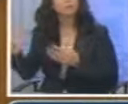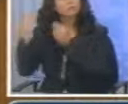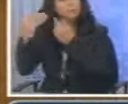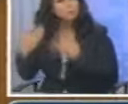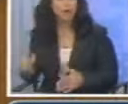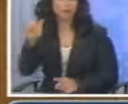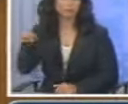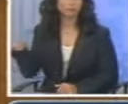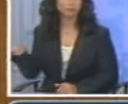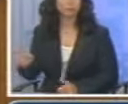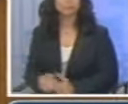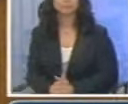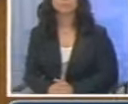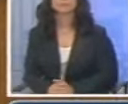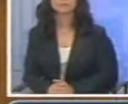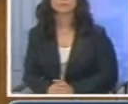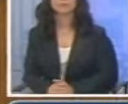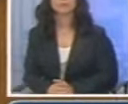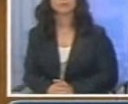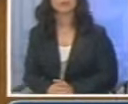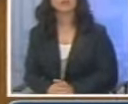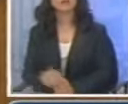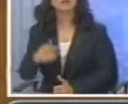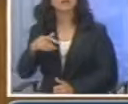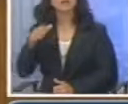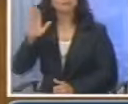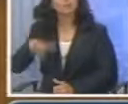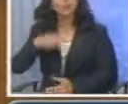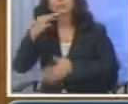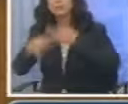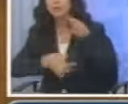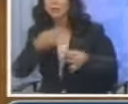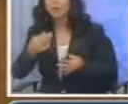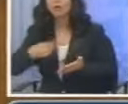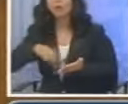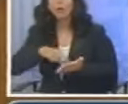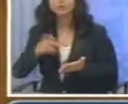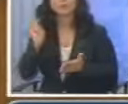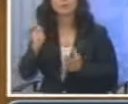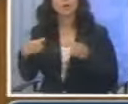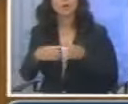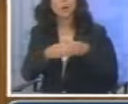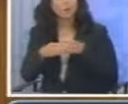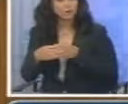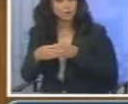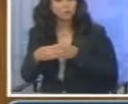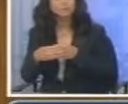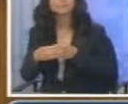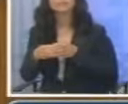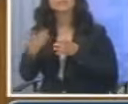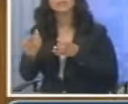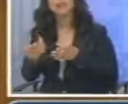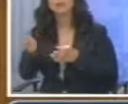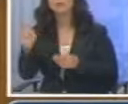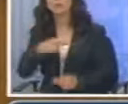άφησα για το τέλος αυτής της αναφοράς τον ρόλο των πολιτικών κομμάτων σε κεντρικό επίπεδο και τον ρόλο των